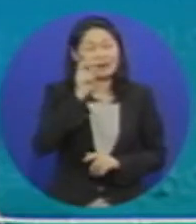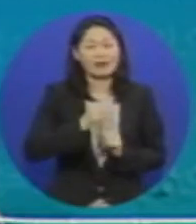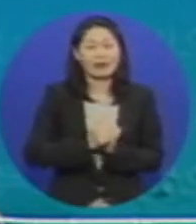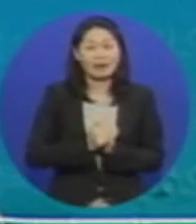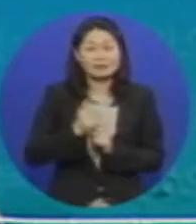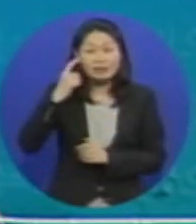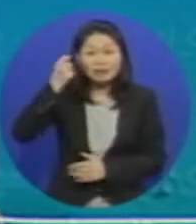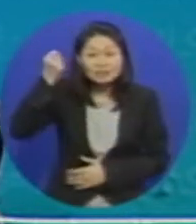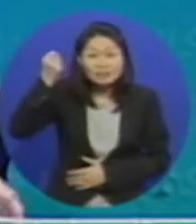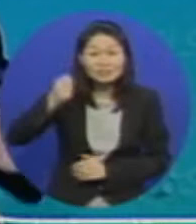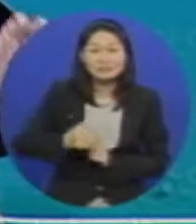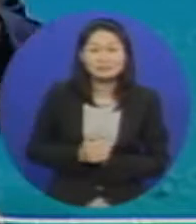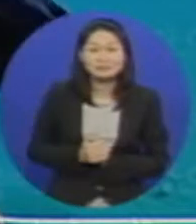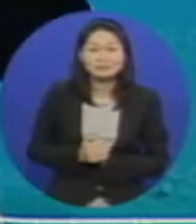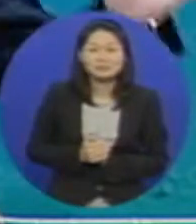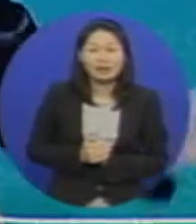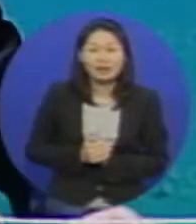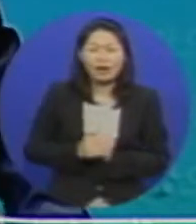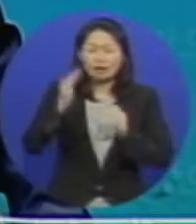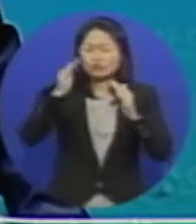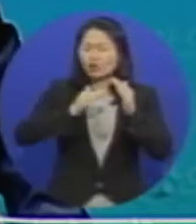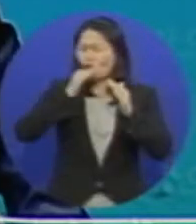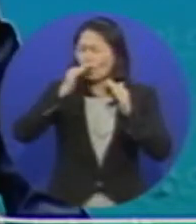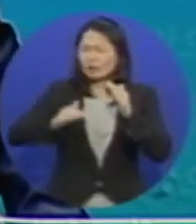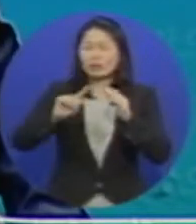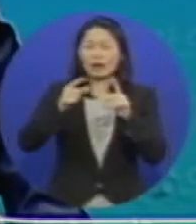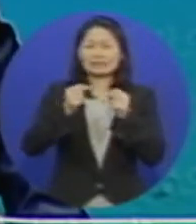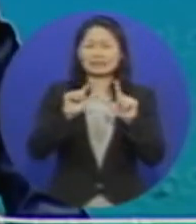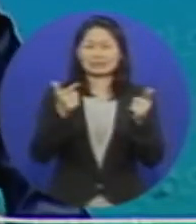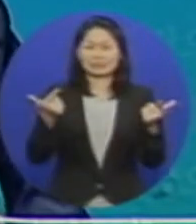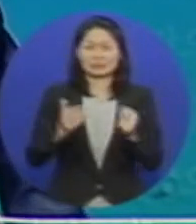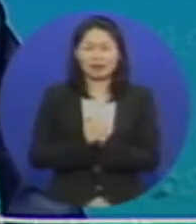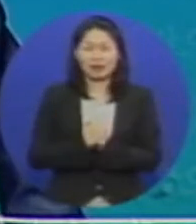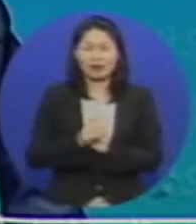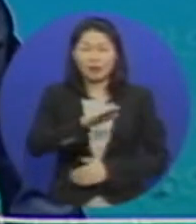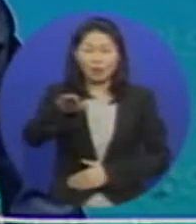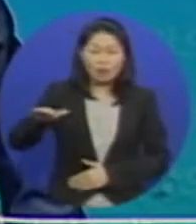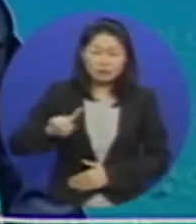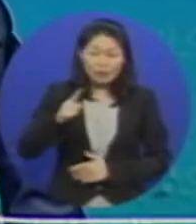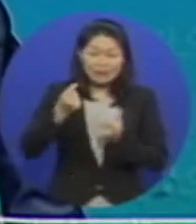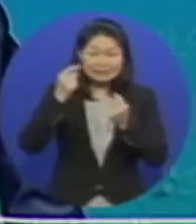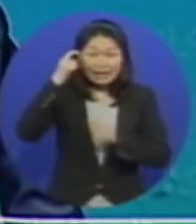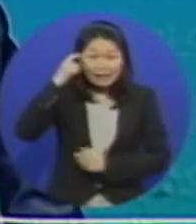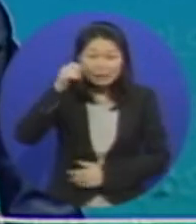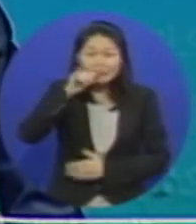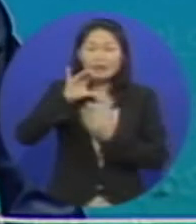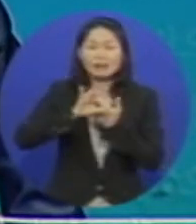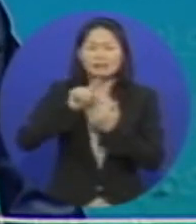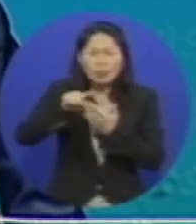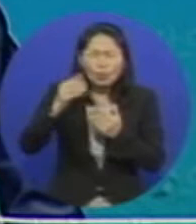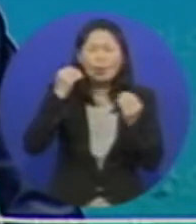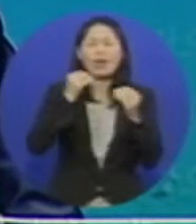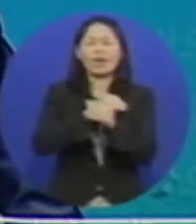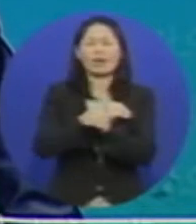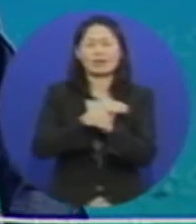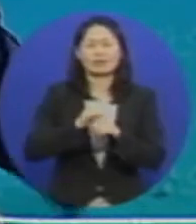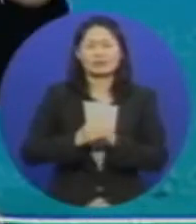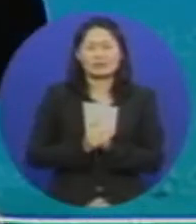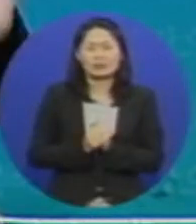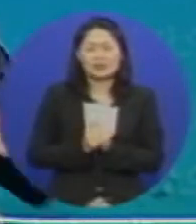생각해요 절대 글 잤습니다 여러분 여러분이 그렇게 생각하고 있다면 그건 왜요